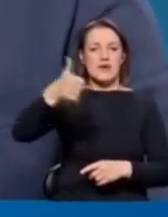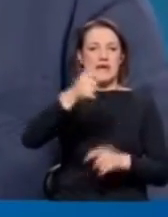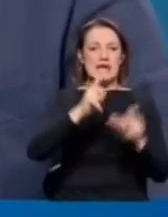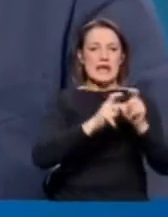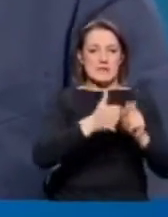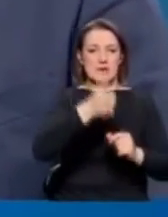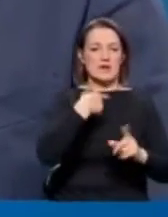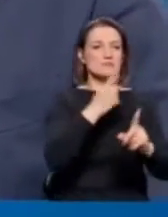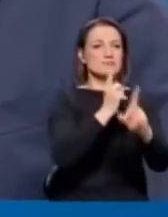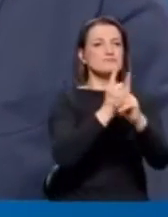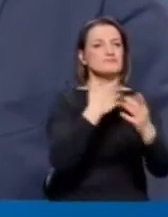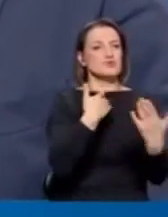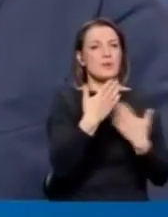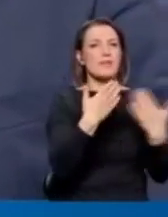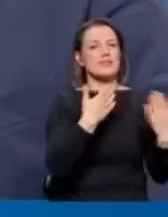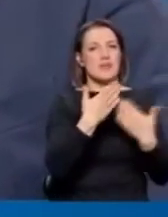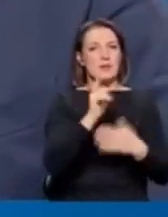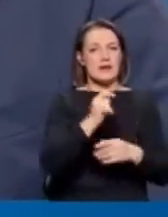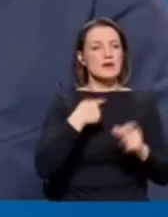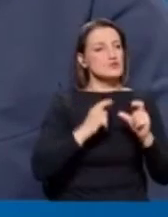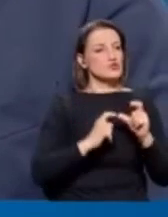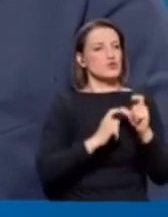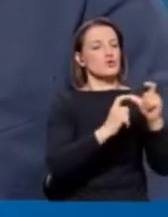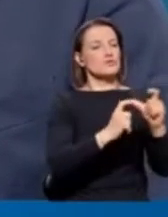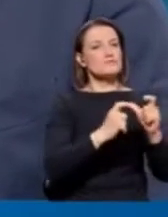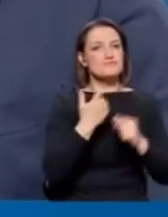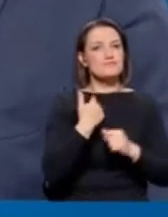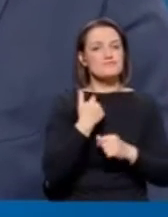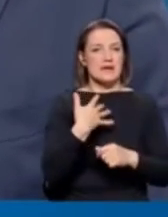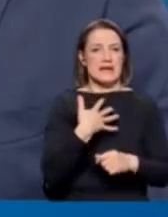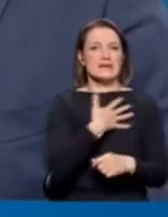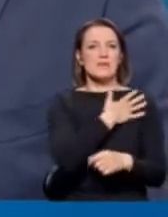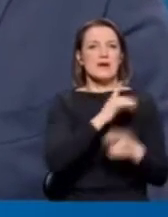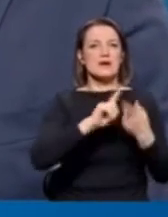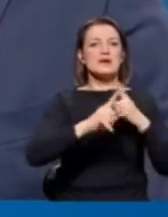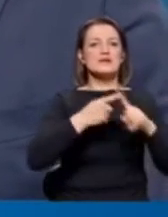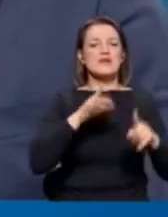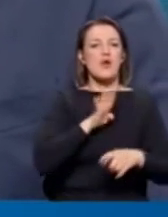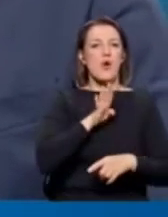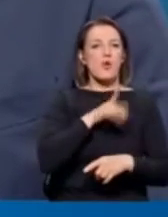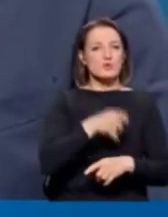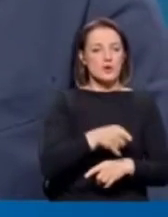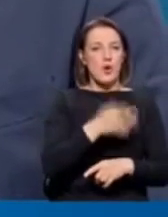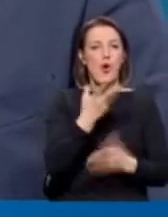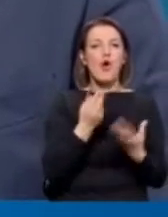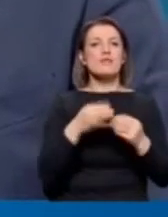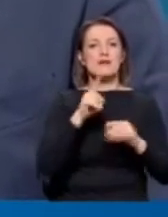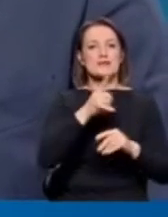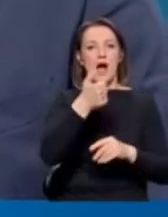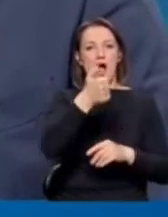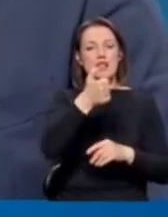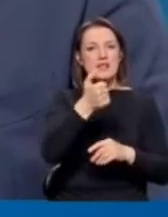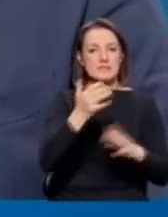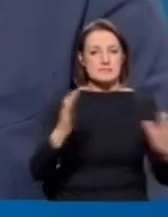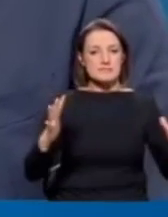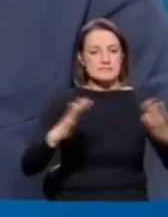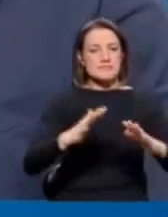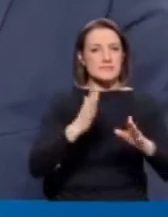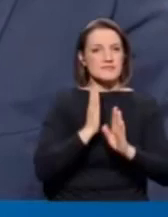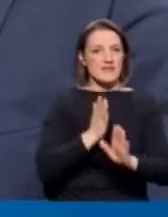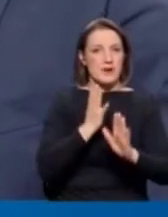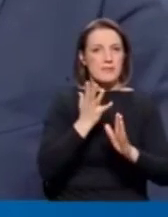sohbet ederken şöyle bir soru sorduk dedik ki Kemal Kılıçdaroğlu olmasa bu bu devam eder mi